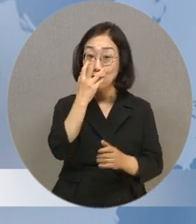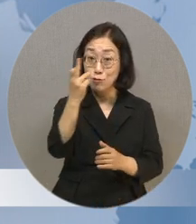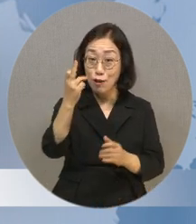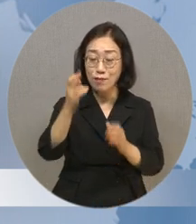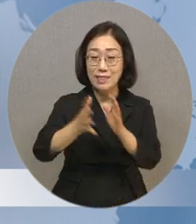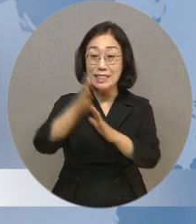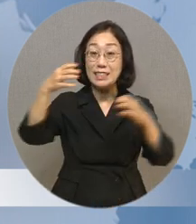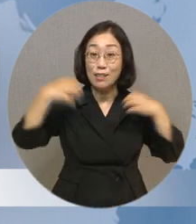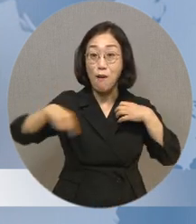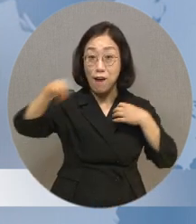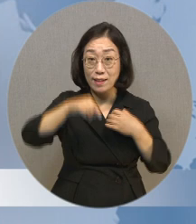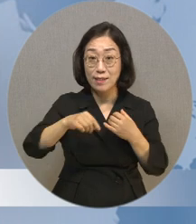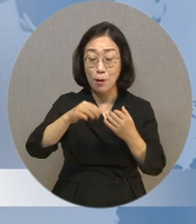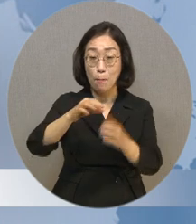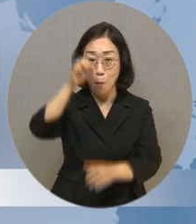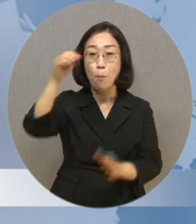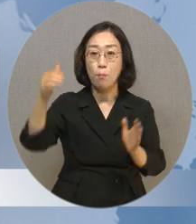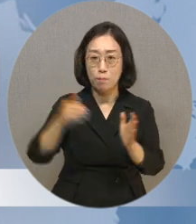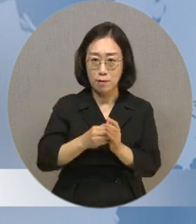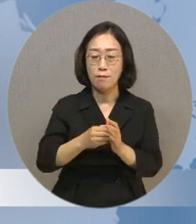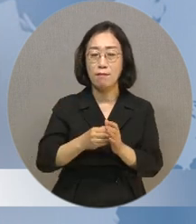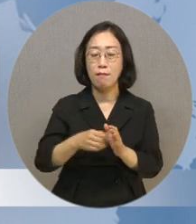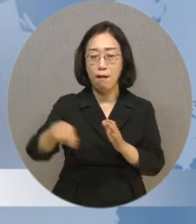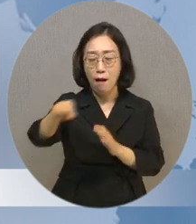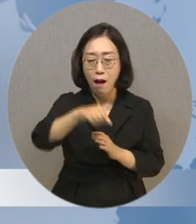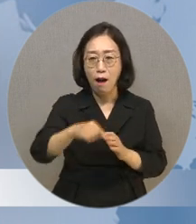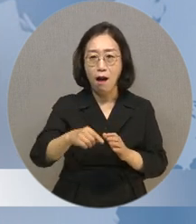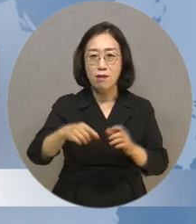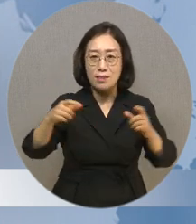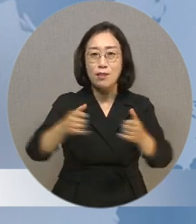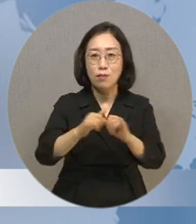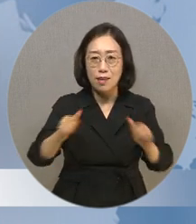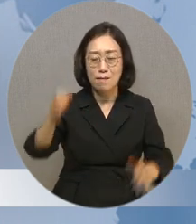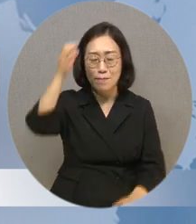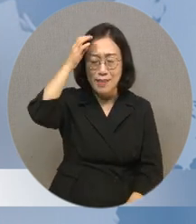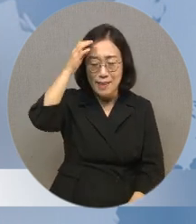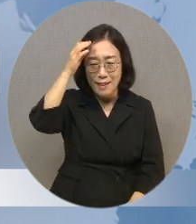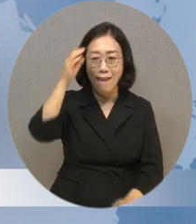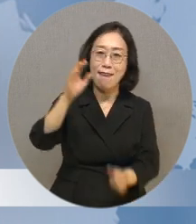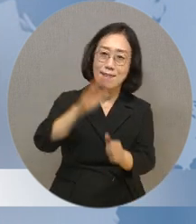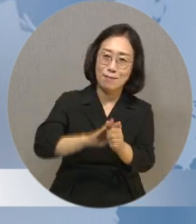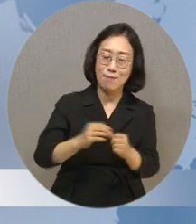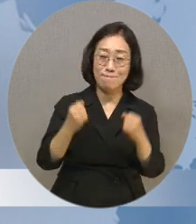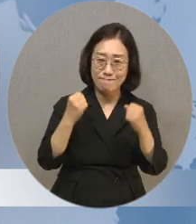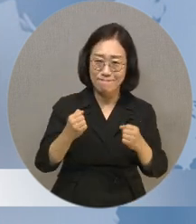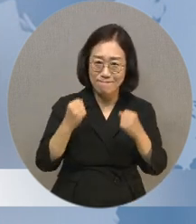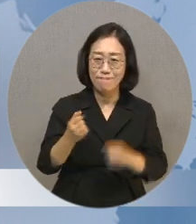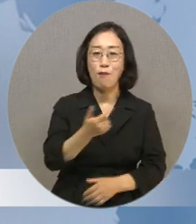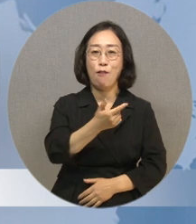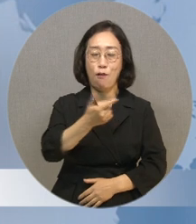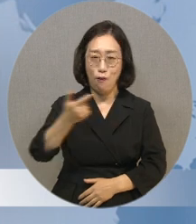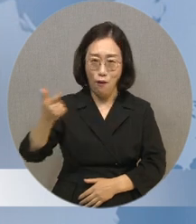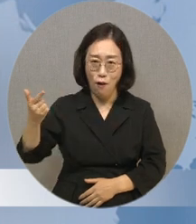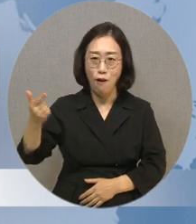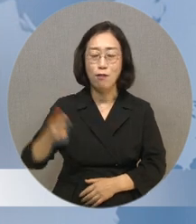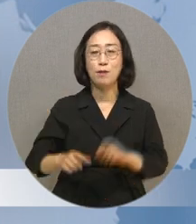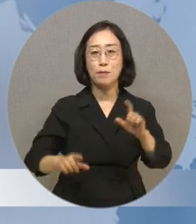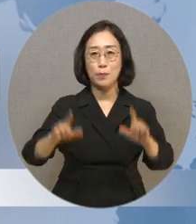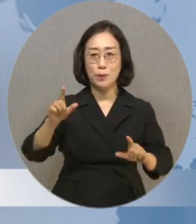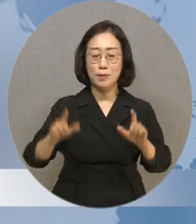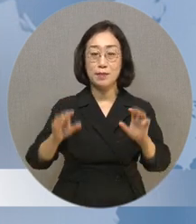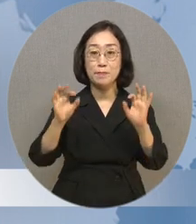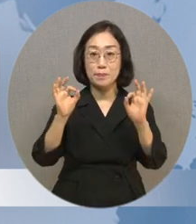처음 배출된 국가대표 선수로 순천시민들의 남다른 기대와 응원을 받았다고 하는데요. 김재상 기자가